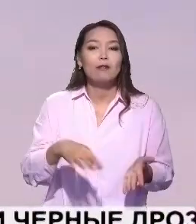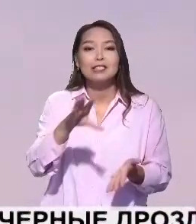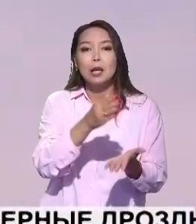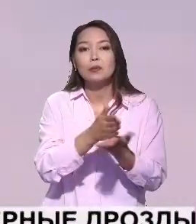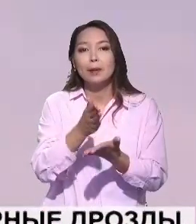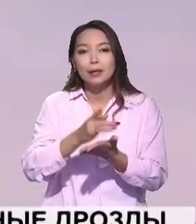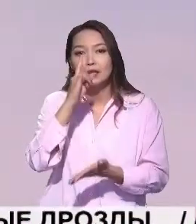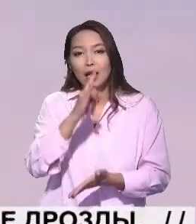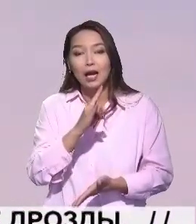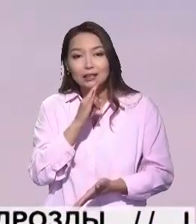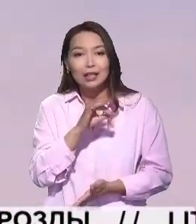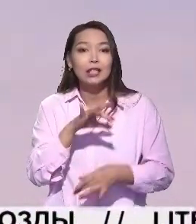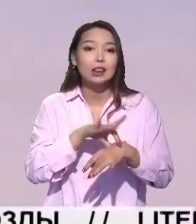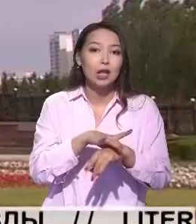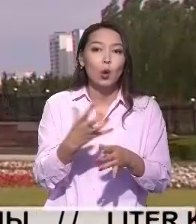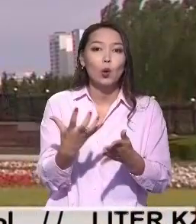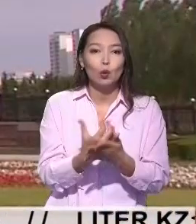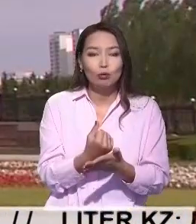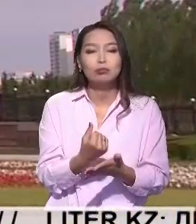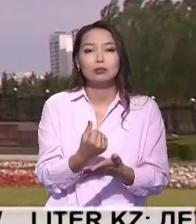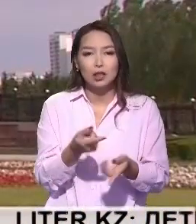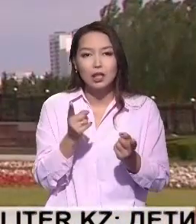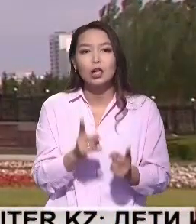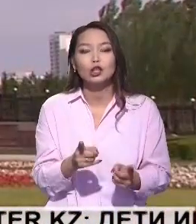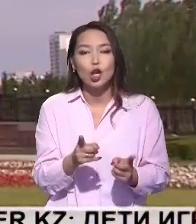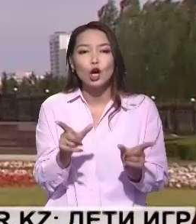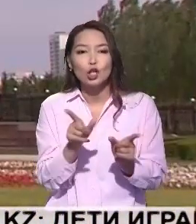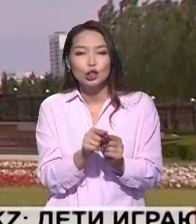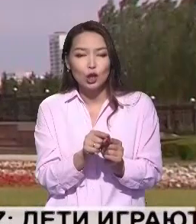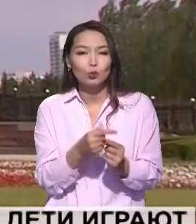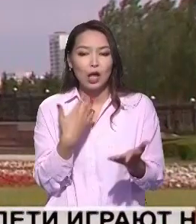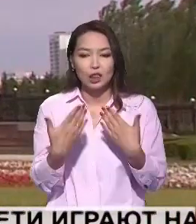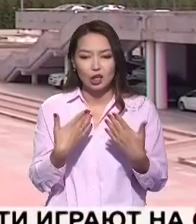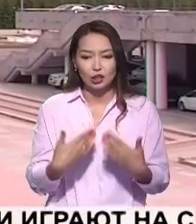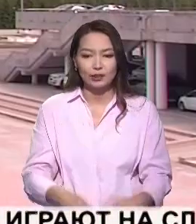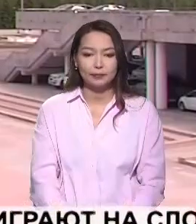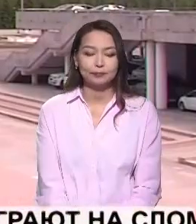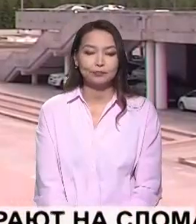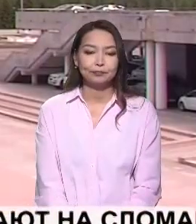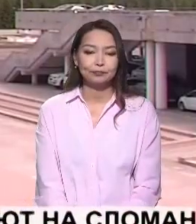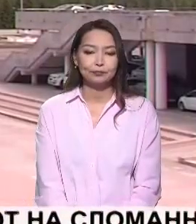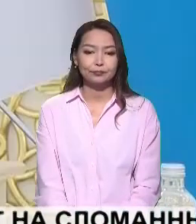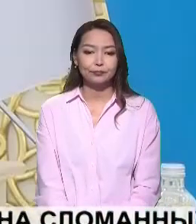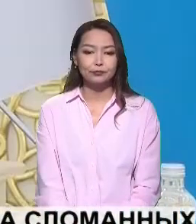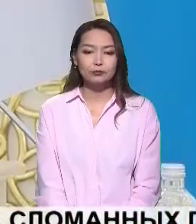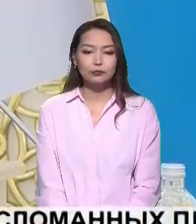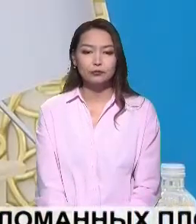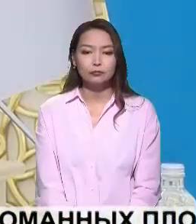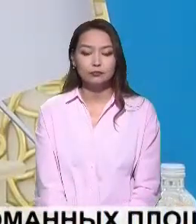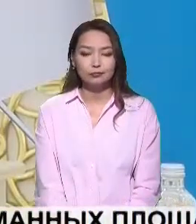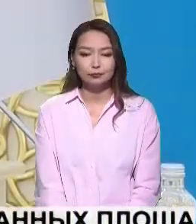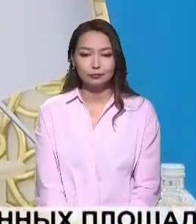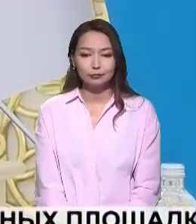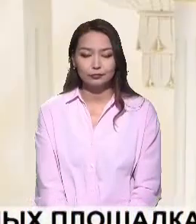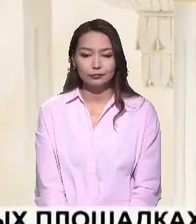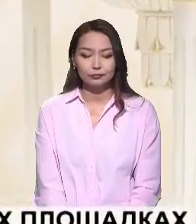направлениям, а Казахстану и Таджикистану удалось выстроить по-настоящему союзнические отношения. Вы являетесь